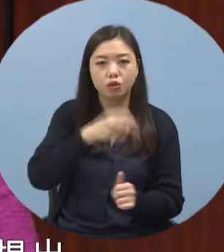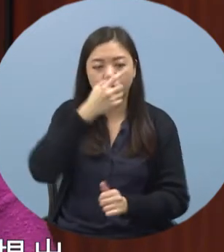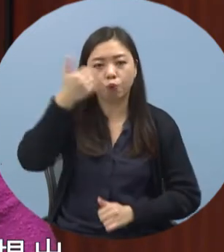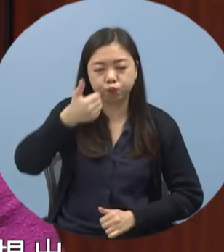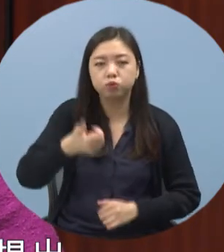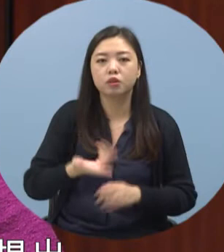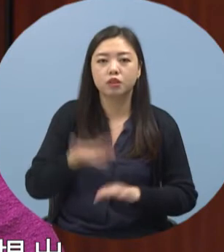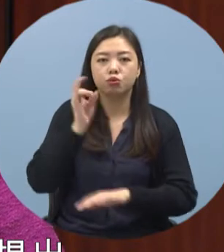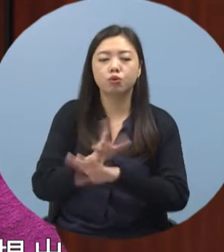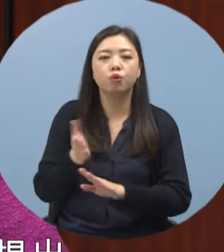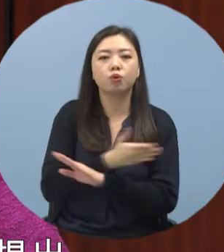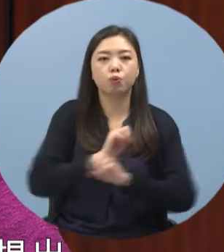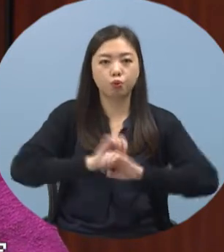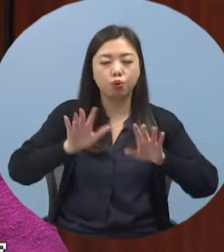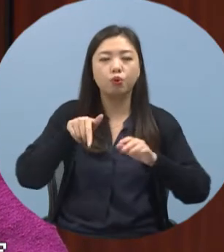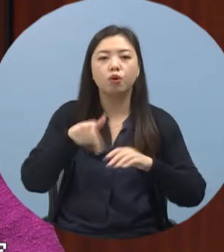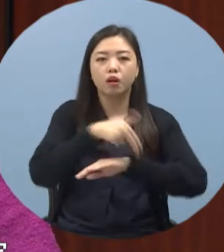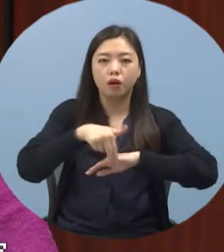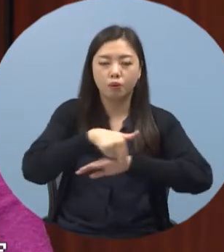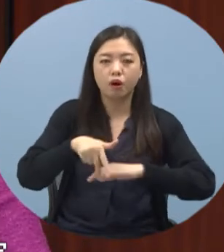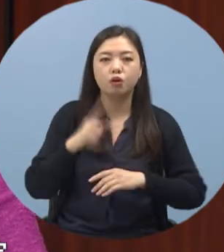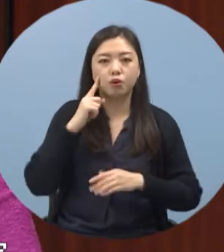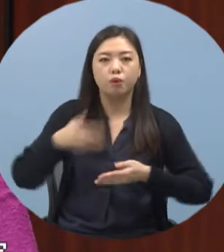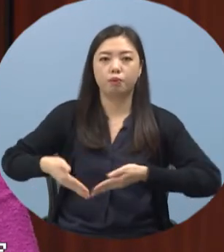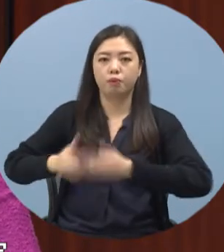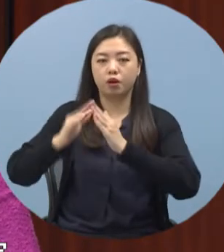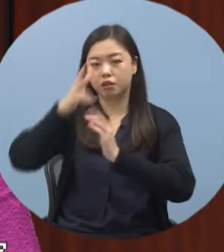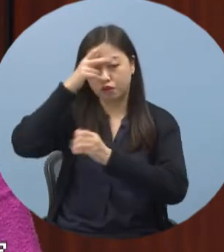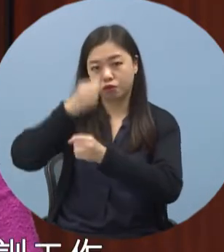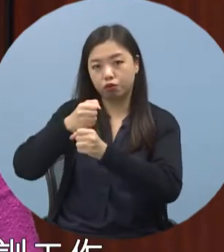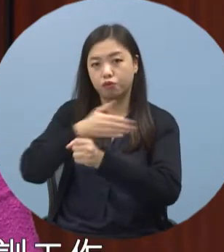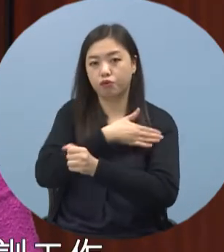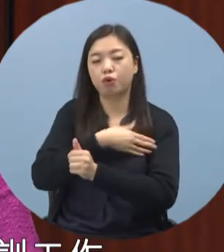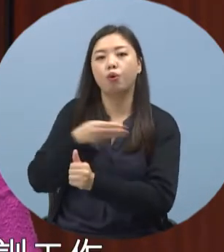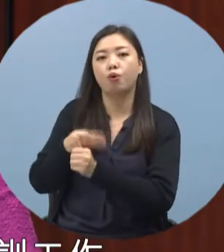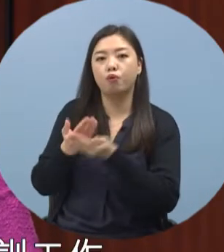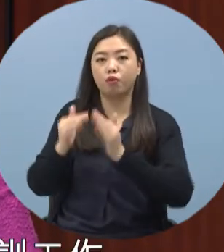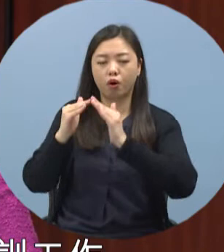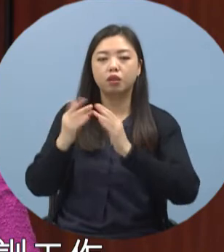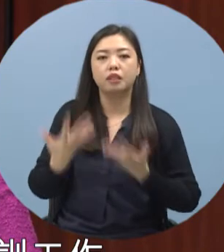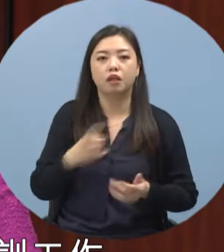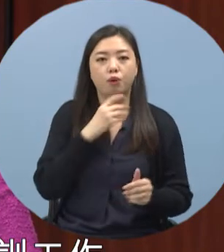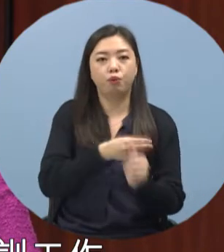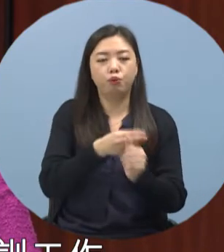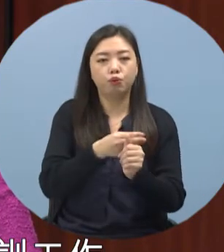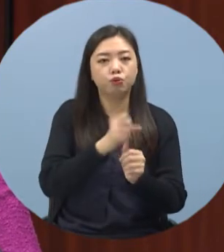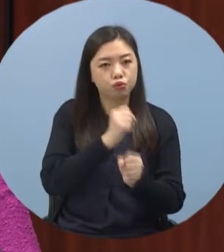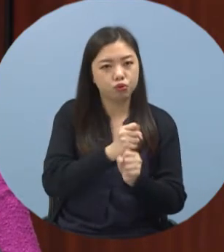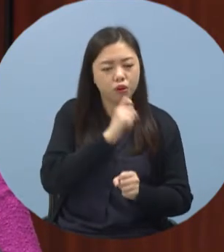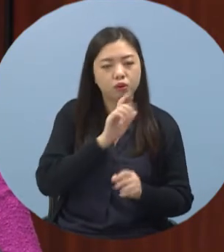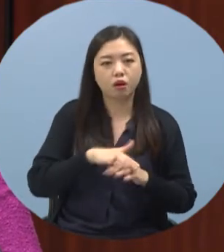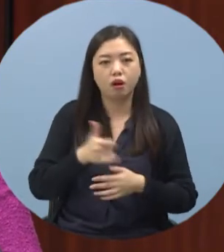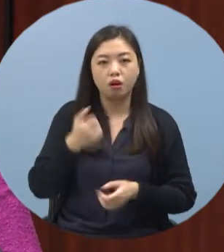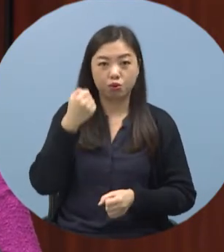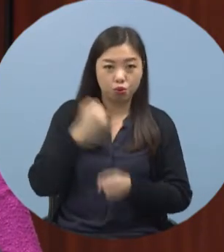段的施政報告已經提出要成立一間公務員學院，當然我們今天都有做公務員培訓的工作，但